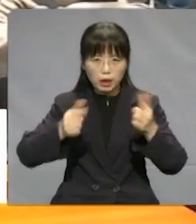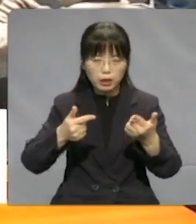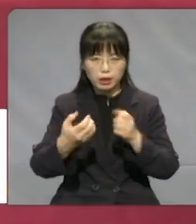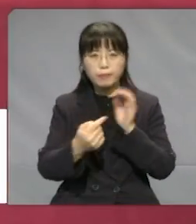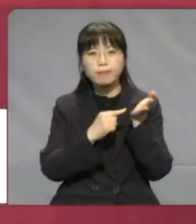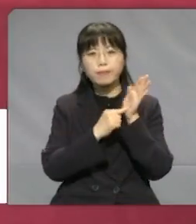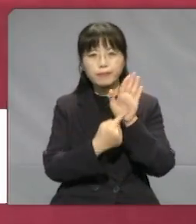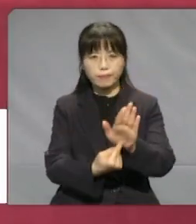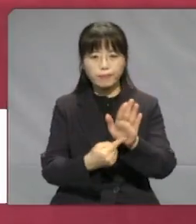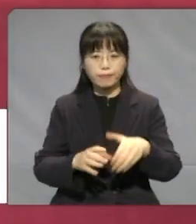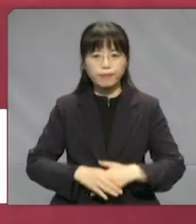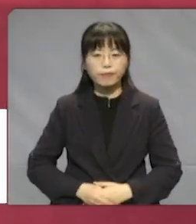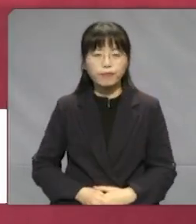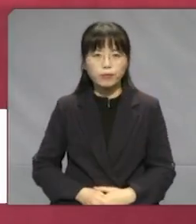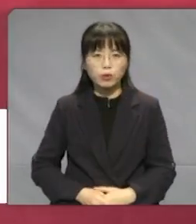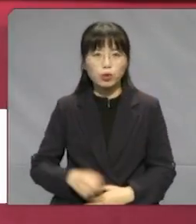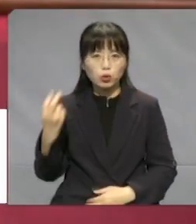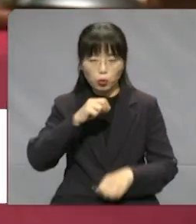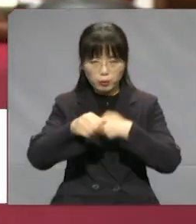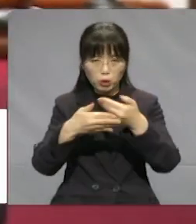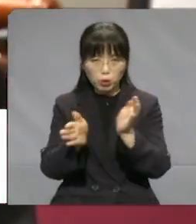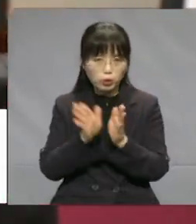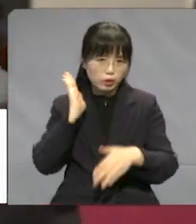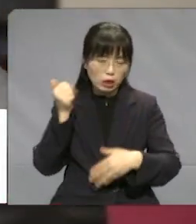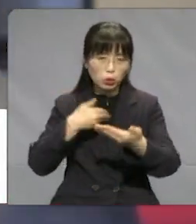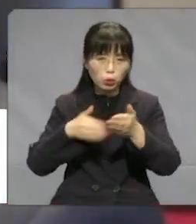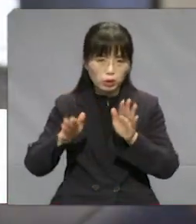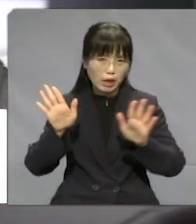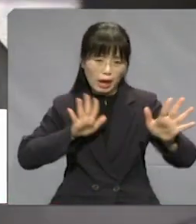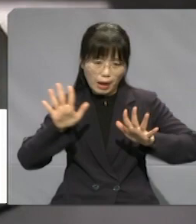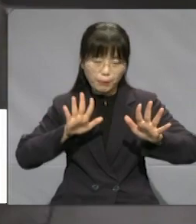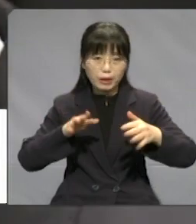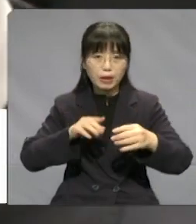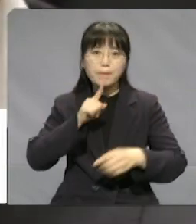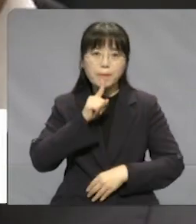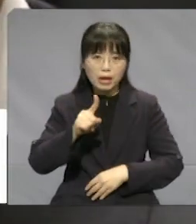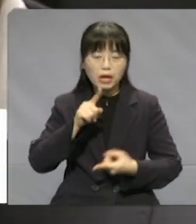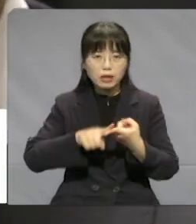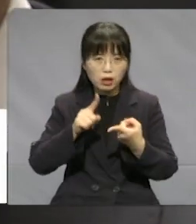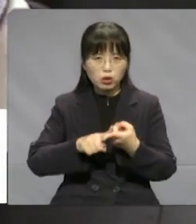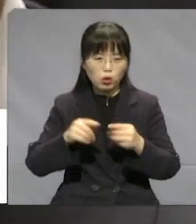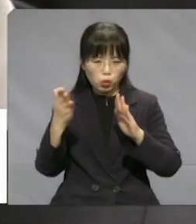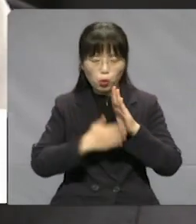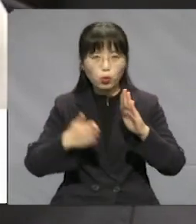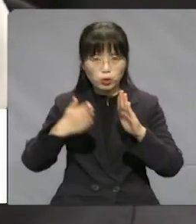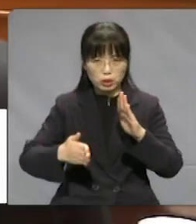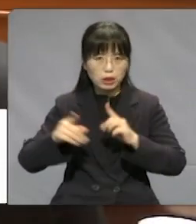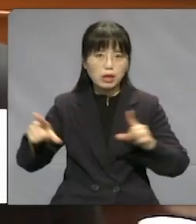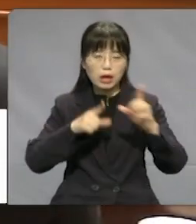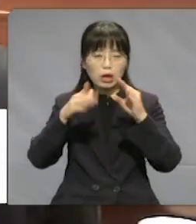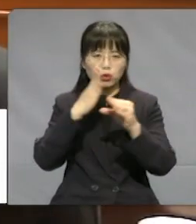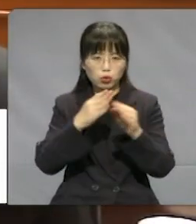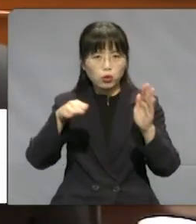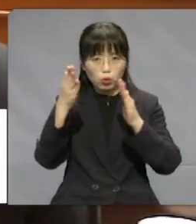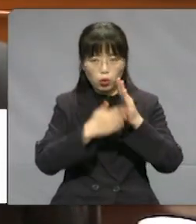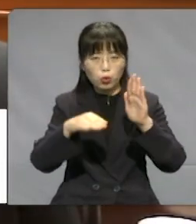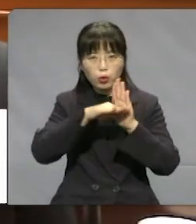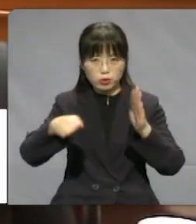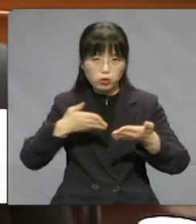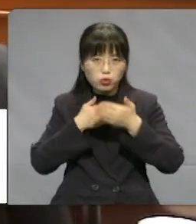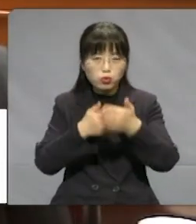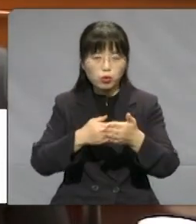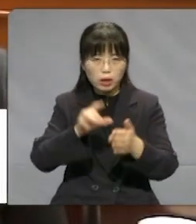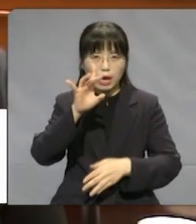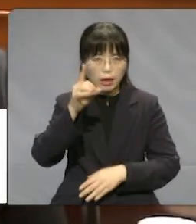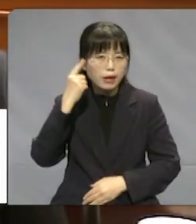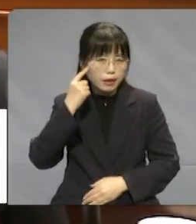이같이 말했습니다. 또 민주당의 대통령 아바타라는 주장에 대해서는 공직 생활을 하며 공공선을 추구하는 한 가지